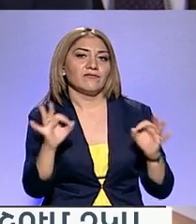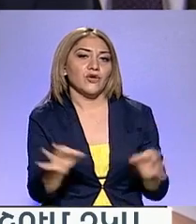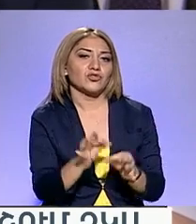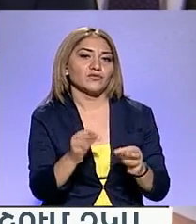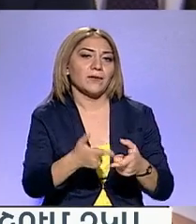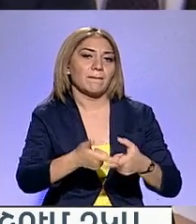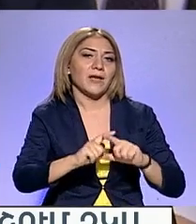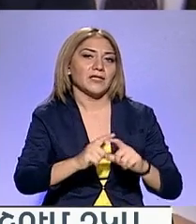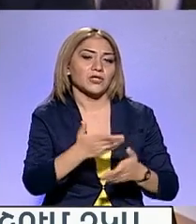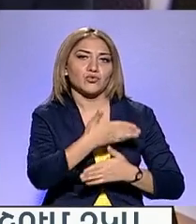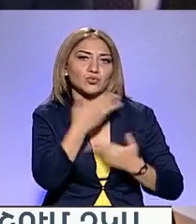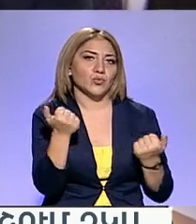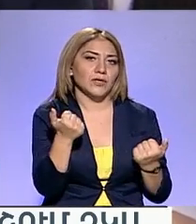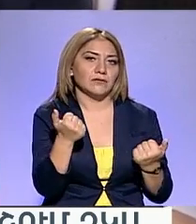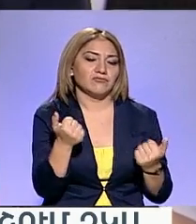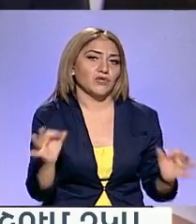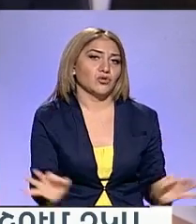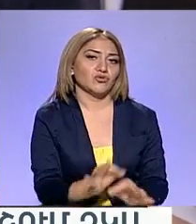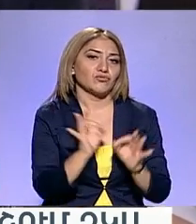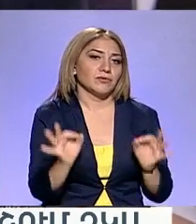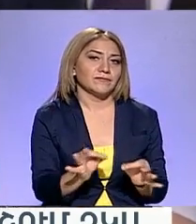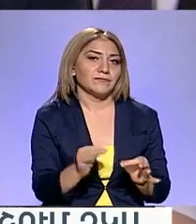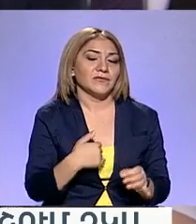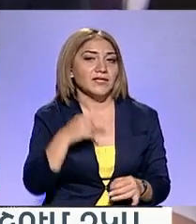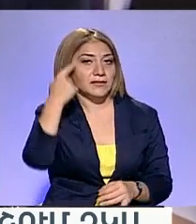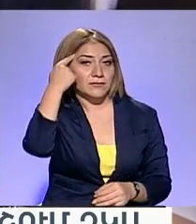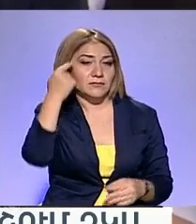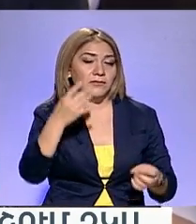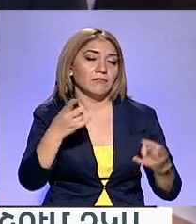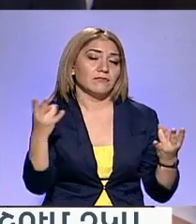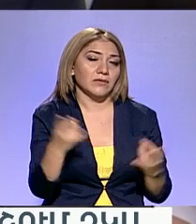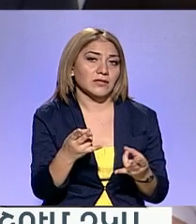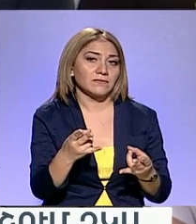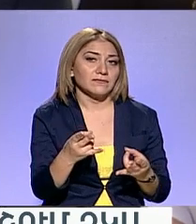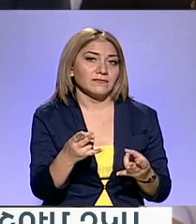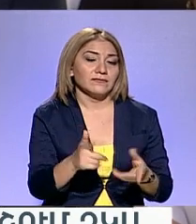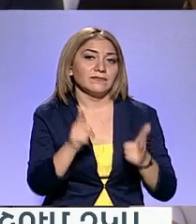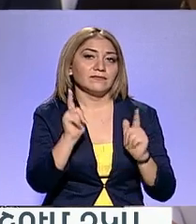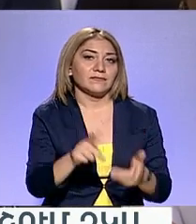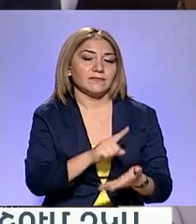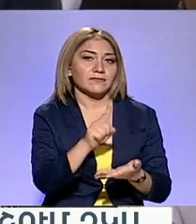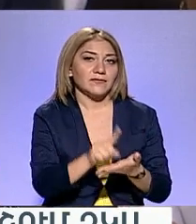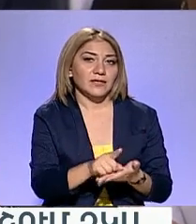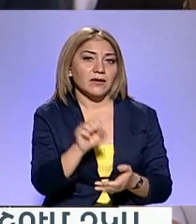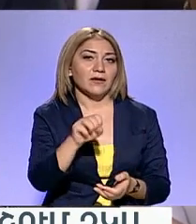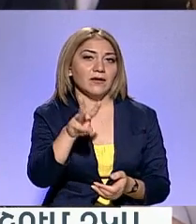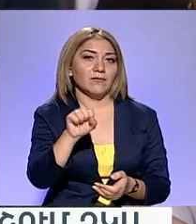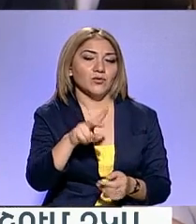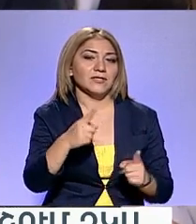չեզոք պատասխան չունենք, եւ ես կարծում եմ, որ մենք պետք է համաձայնվենք այն հարցի շուրջ, որ